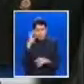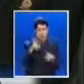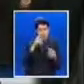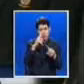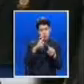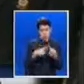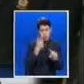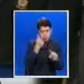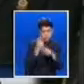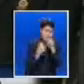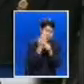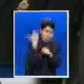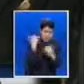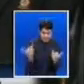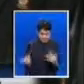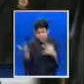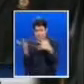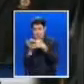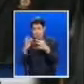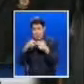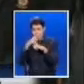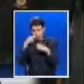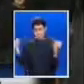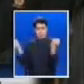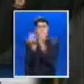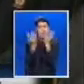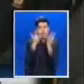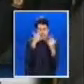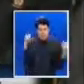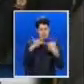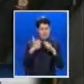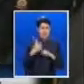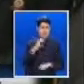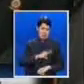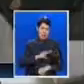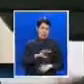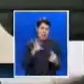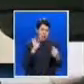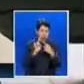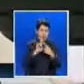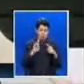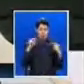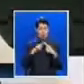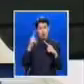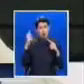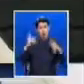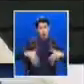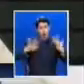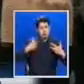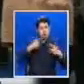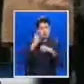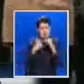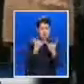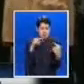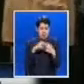ายนปีที่แล้วจนกระทั่งถึงกลางปีนี้ผลกระทบก็จะมีบ้างนะครับแต่จะมีเฉพาะในช่วงของฤดูร้อนปีนี้นั่นเองคือจะ